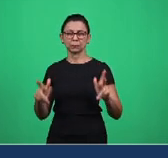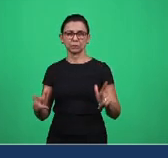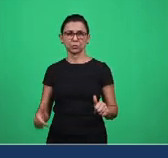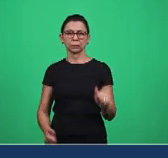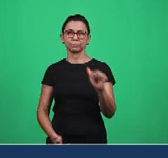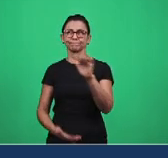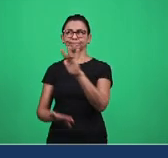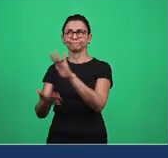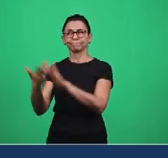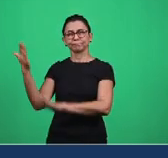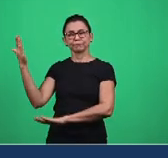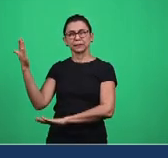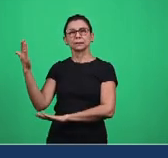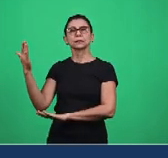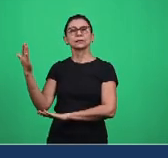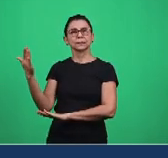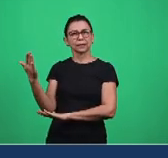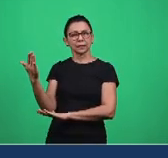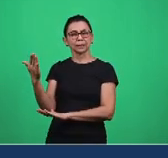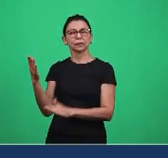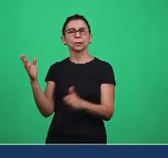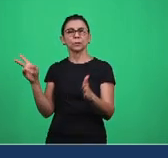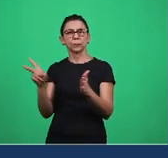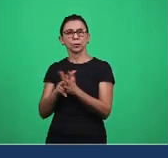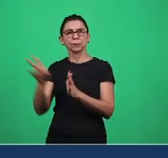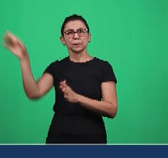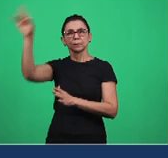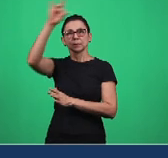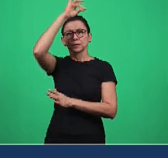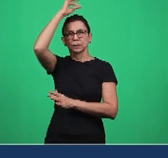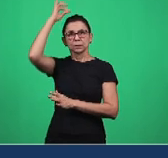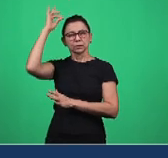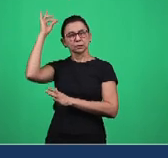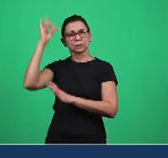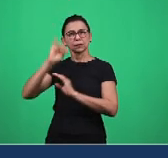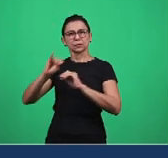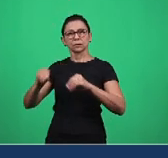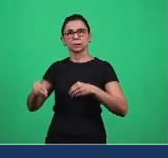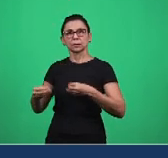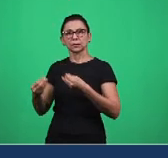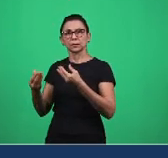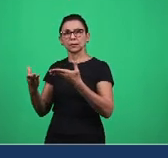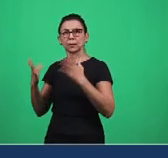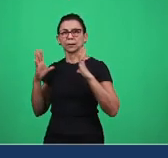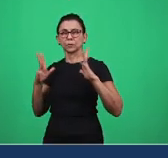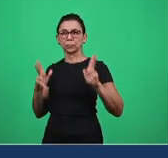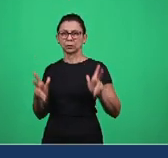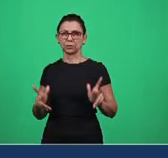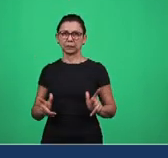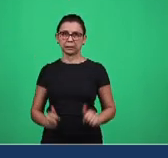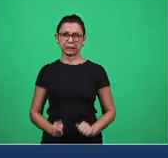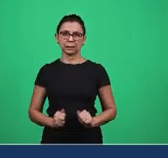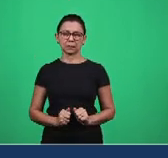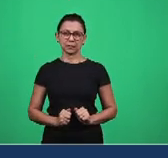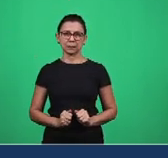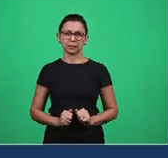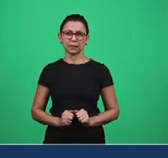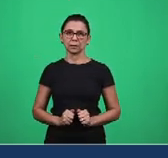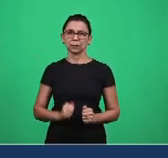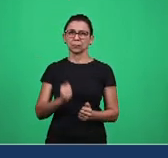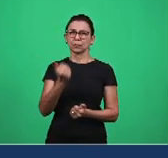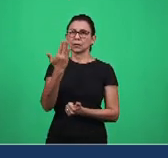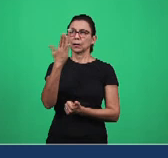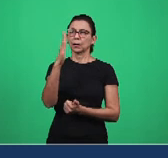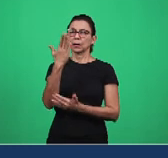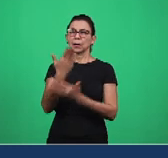Saint-Esprit lui-même, avec la main du Père et du Fils, qui est